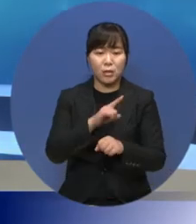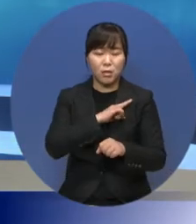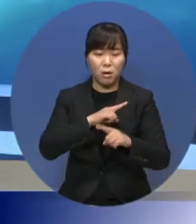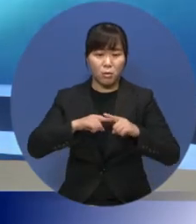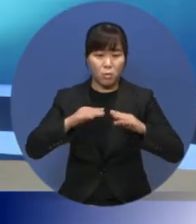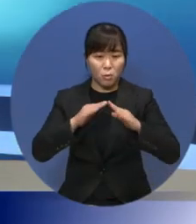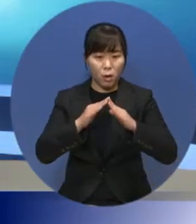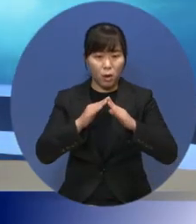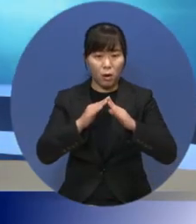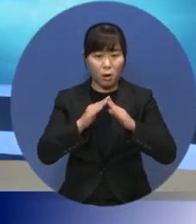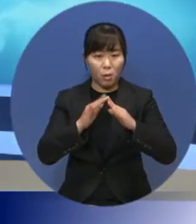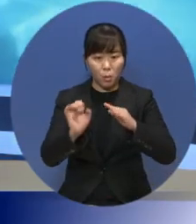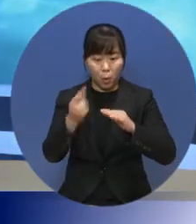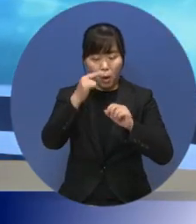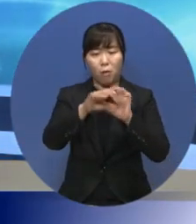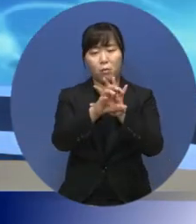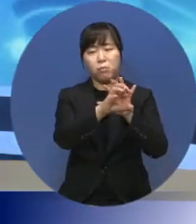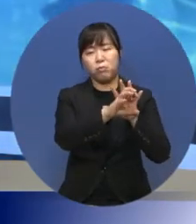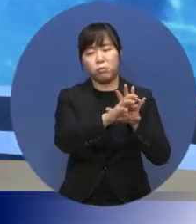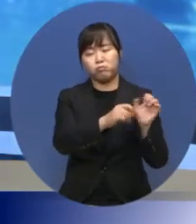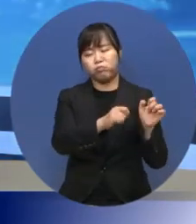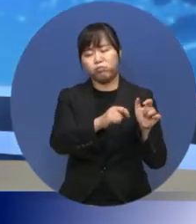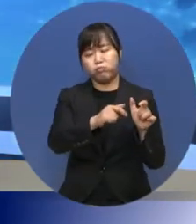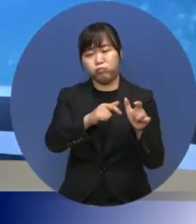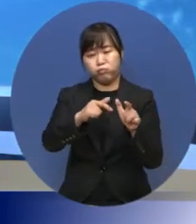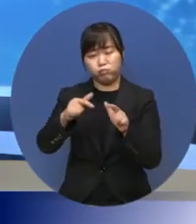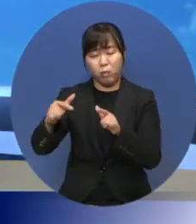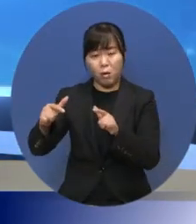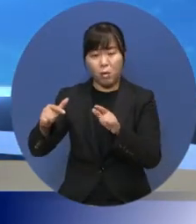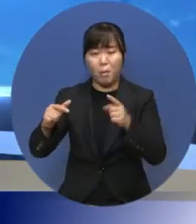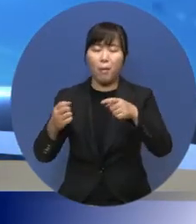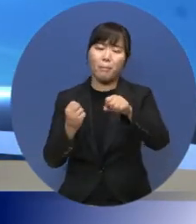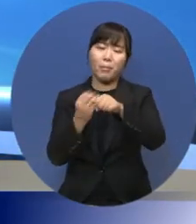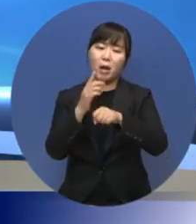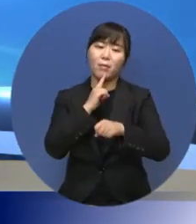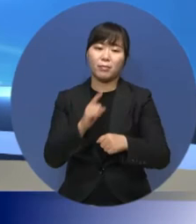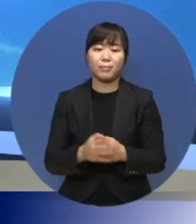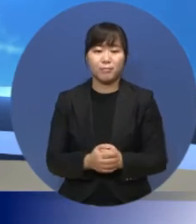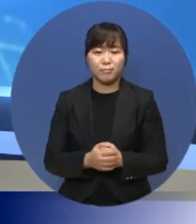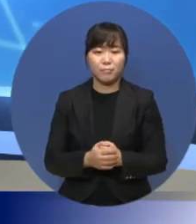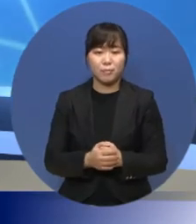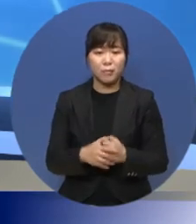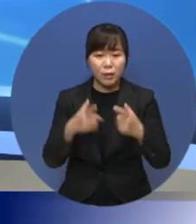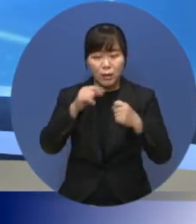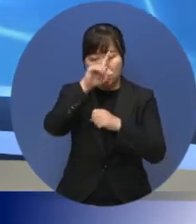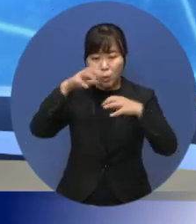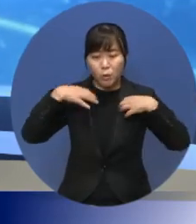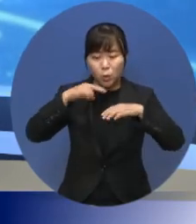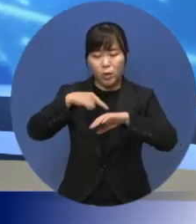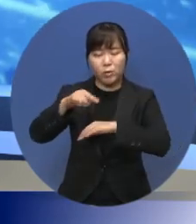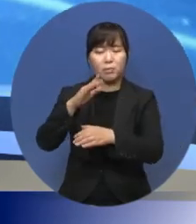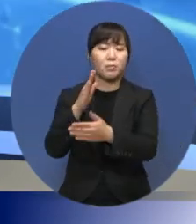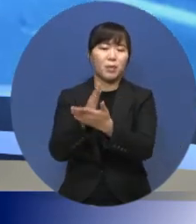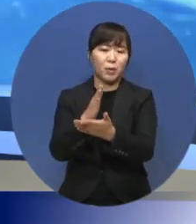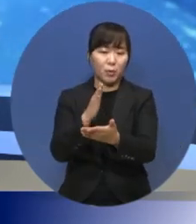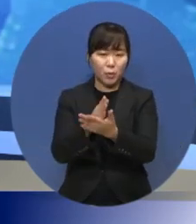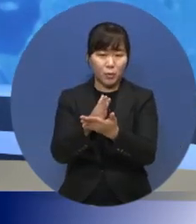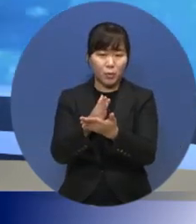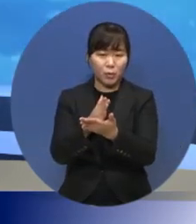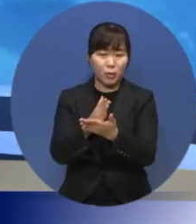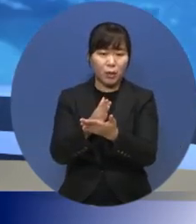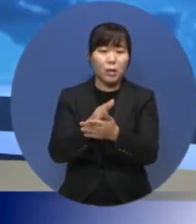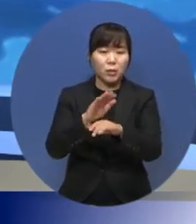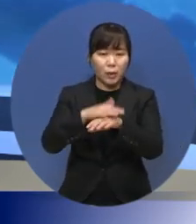사랑제일교회발 코로나 확진자 수가 연일 세 자릿수를 기록하고 있습니다. 이에 따라 정부는 외출을 자제하고